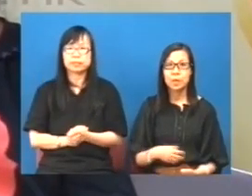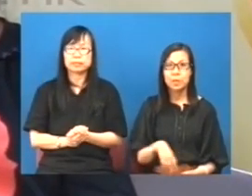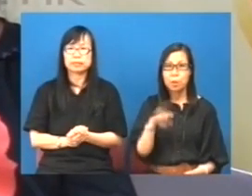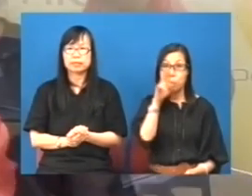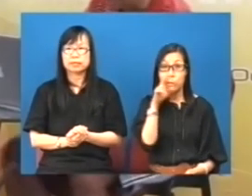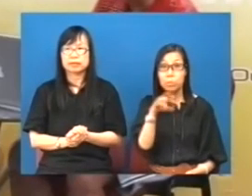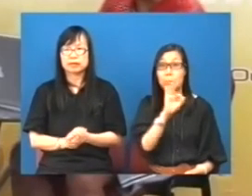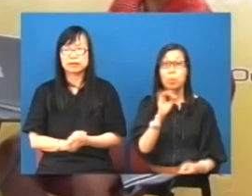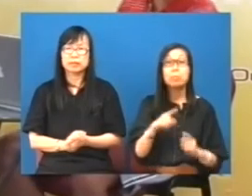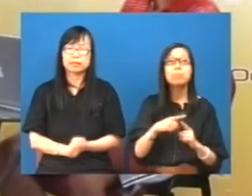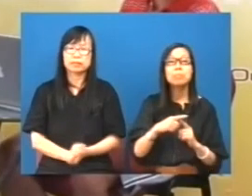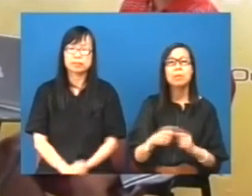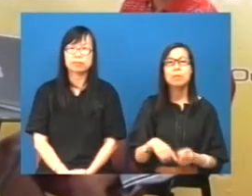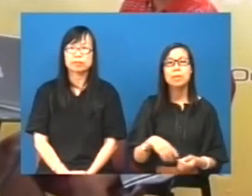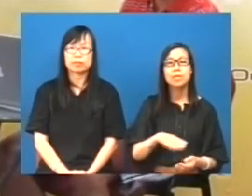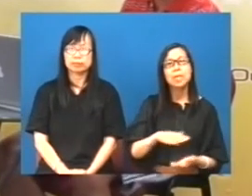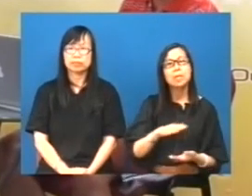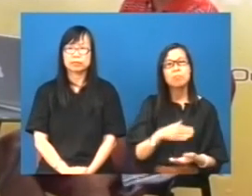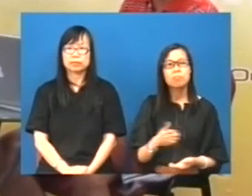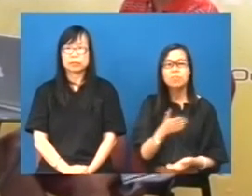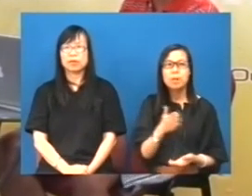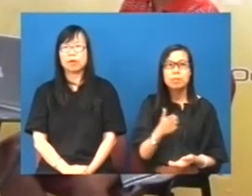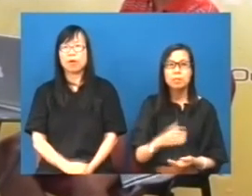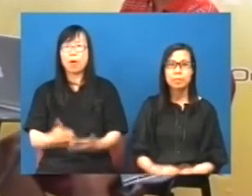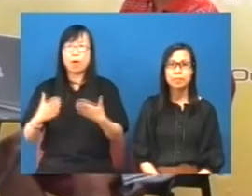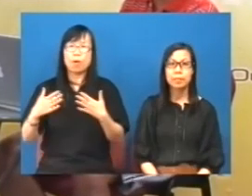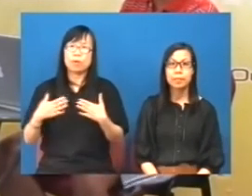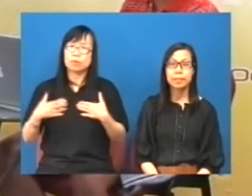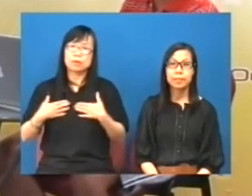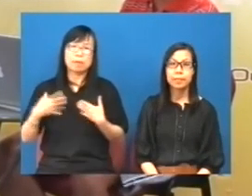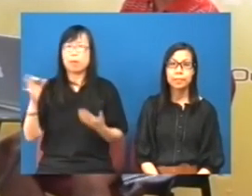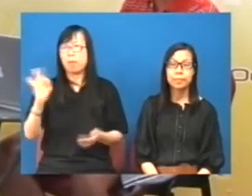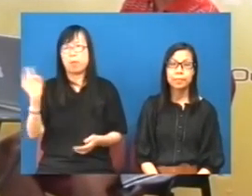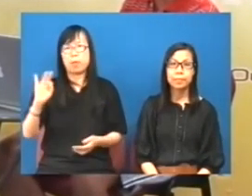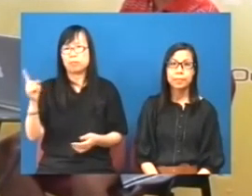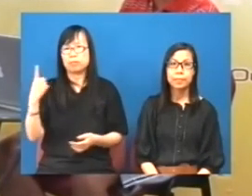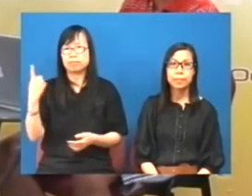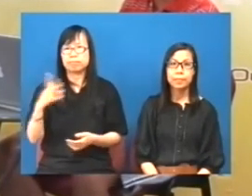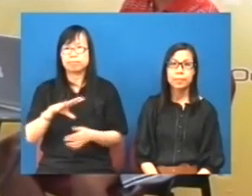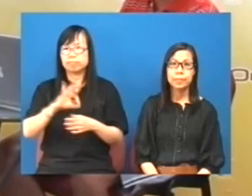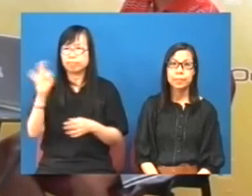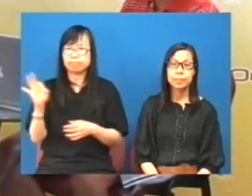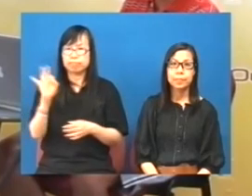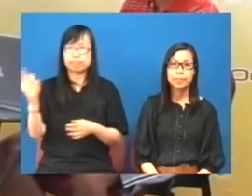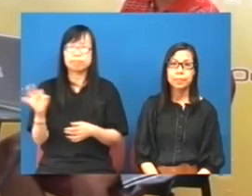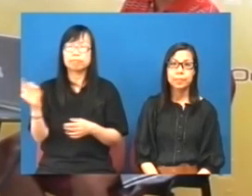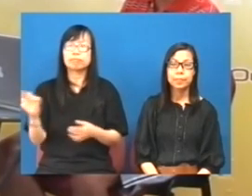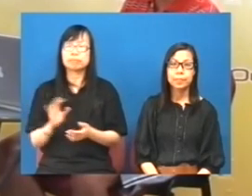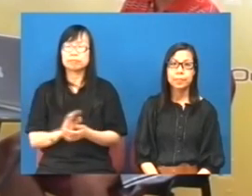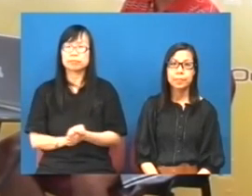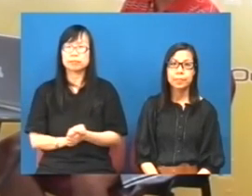人其實都差不多兇無一物兇襟裏面沒有一物加上就是